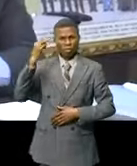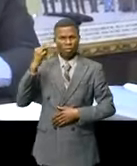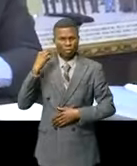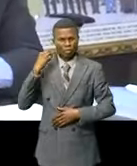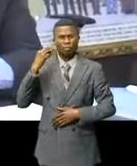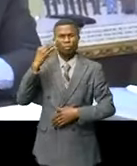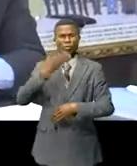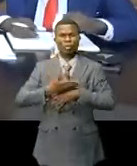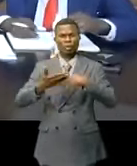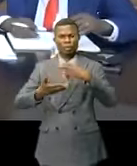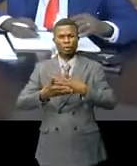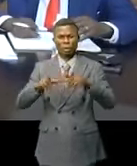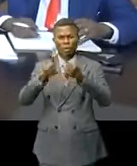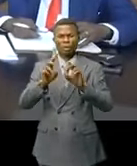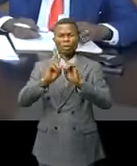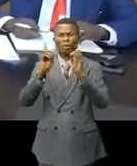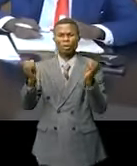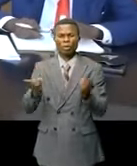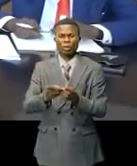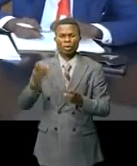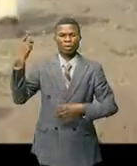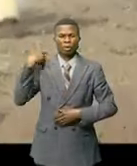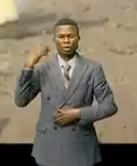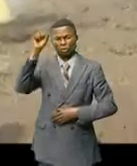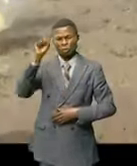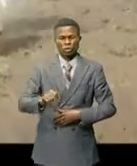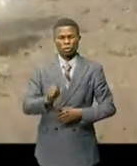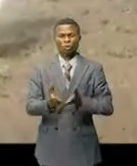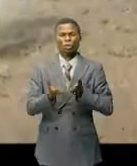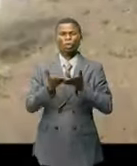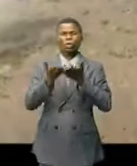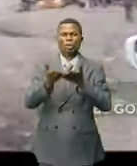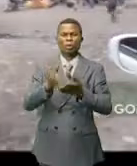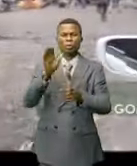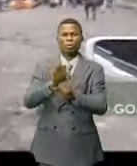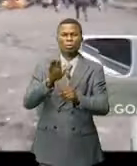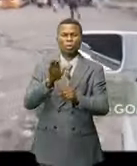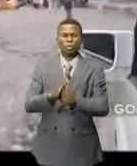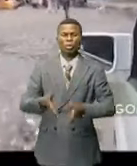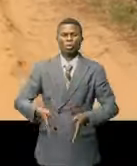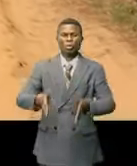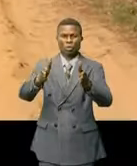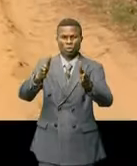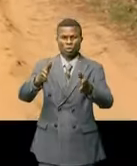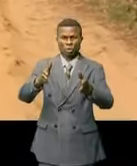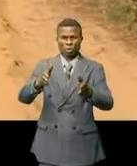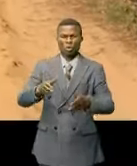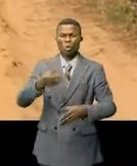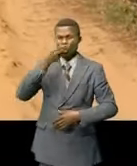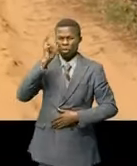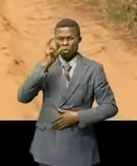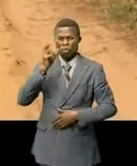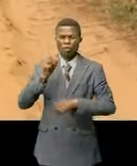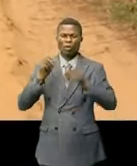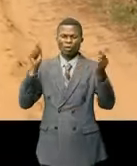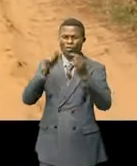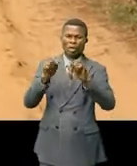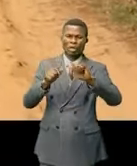des ITP et une délégation des députés du Sud Kivu. La plupart de routes partant de Bukavu à d'autres